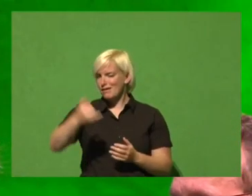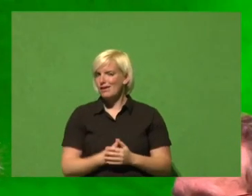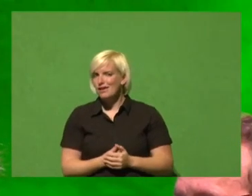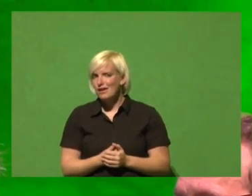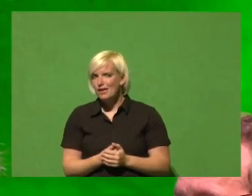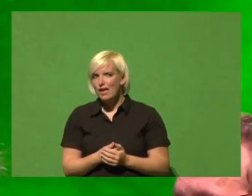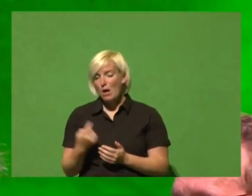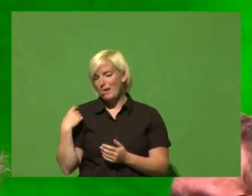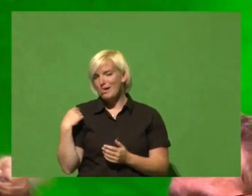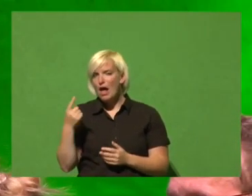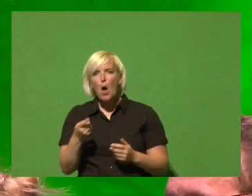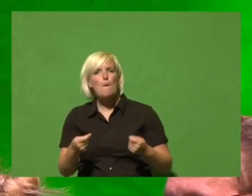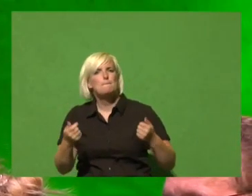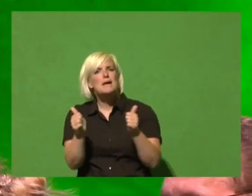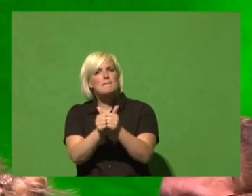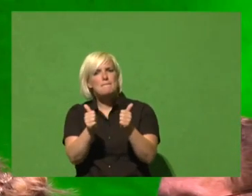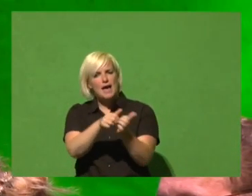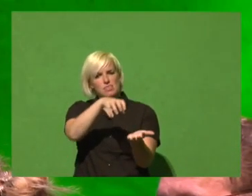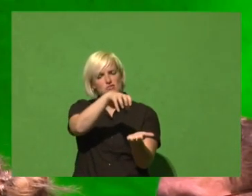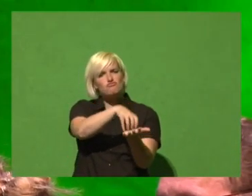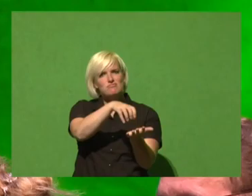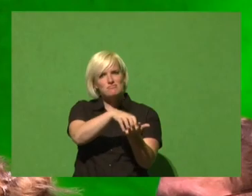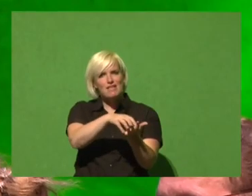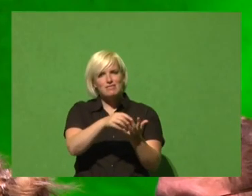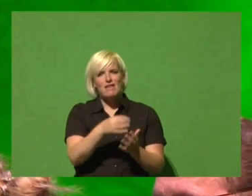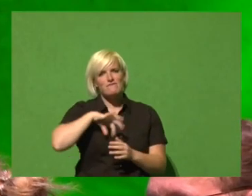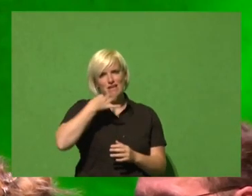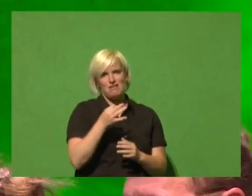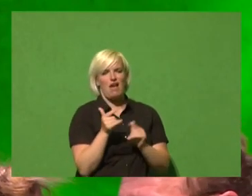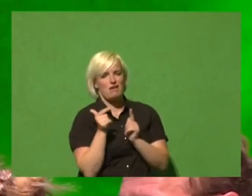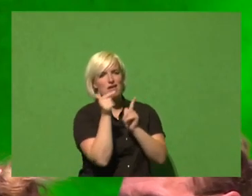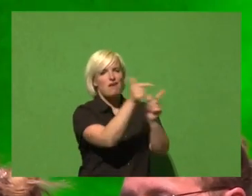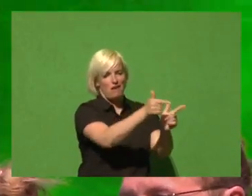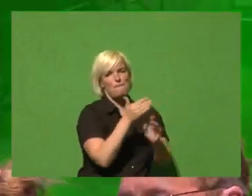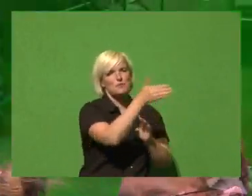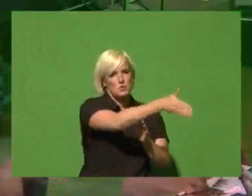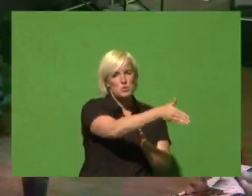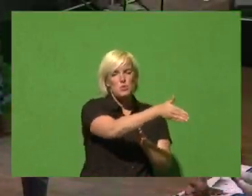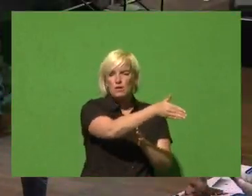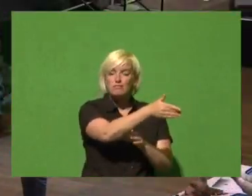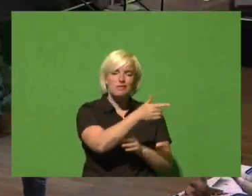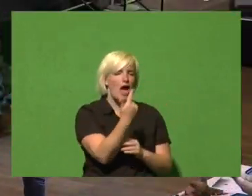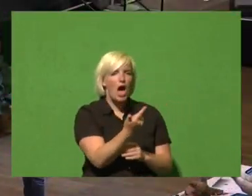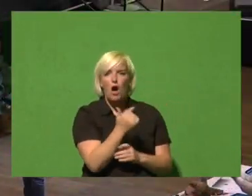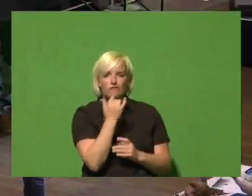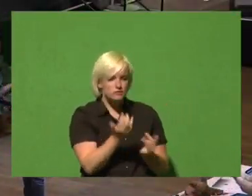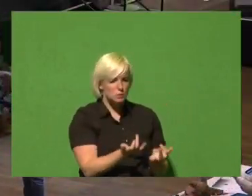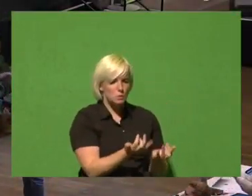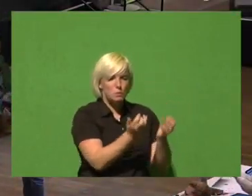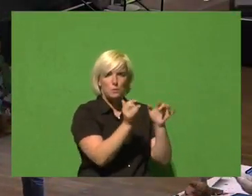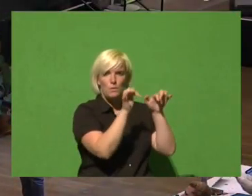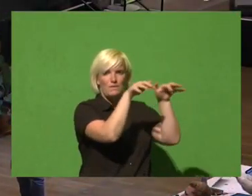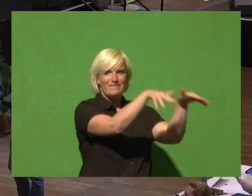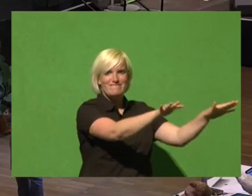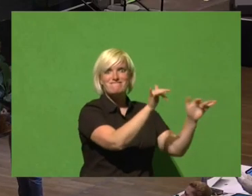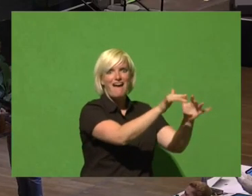in Pas-de-Calais. Auch da machen sich die Menschen auf, in der Bretagne. Und es ist gut, dass das so eine Bewegung auch von unten ist. Und das passt zu uns. Und so